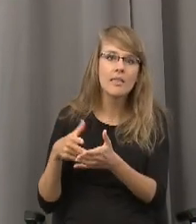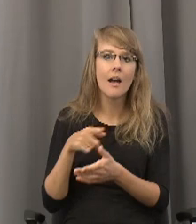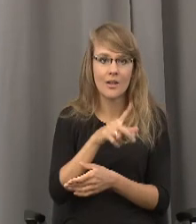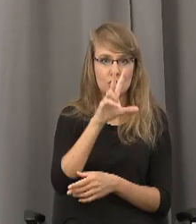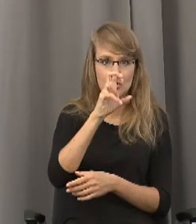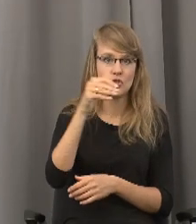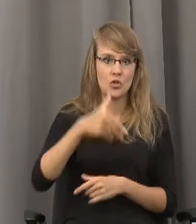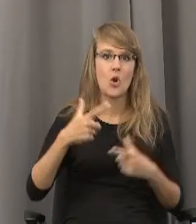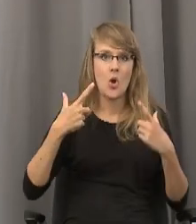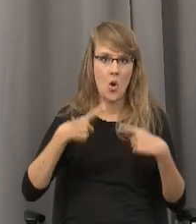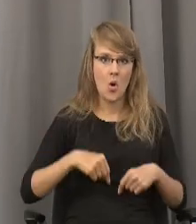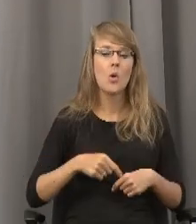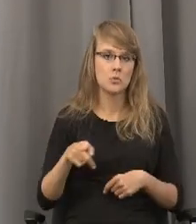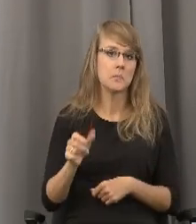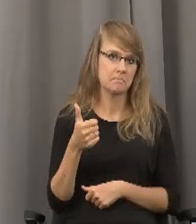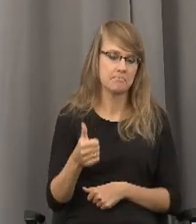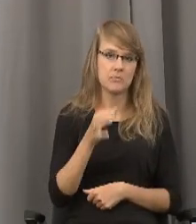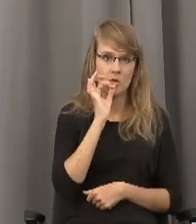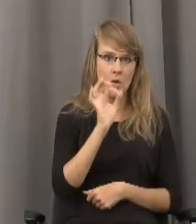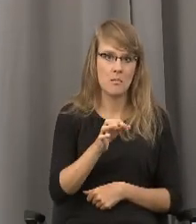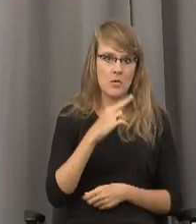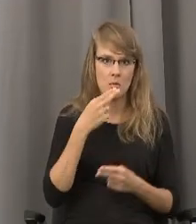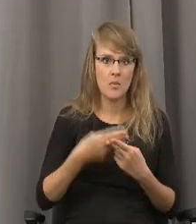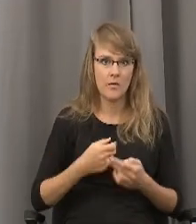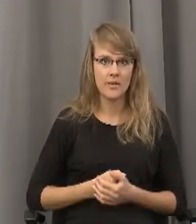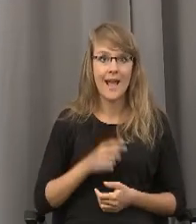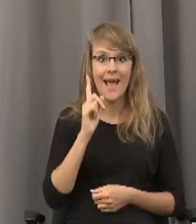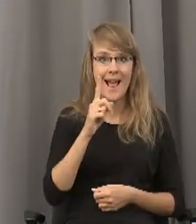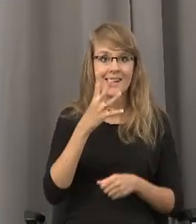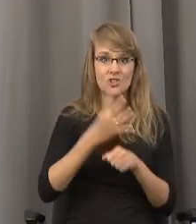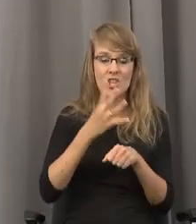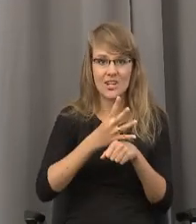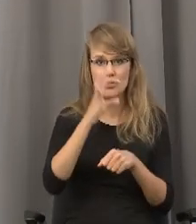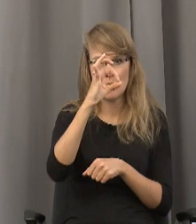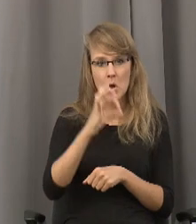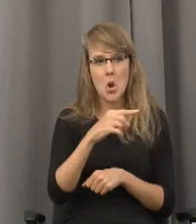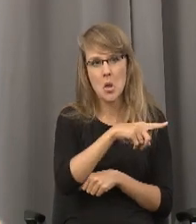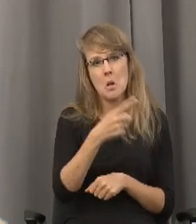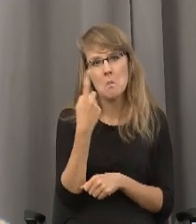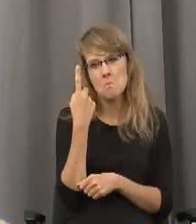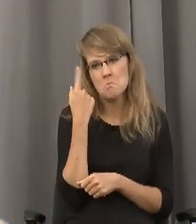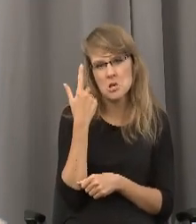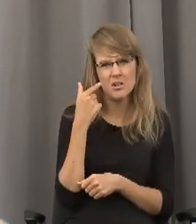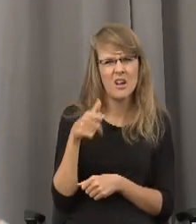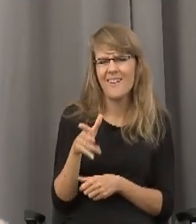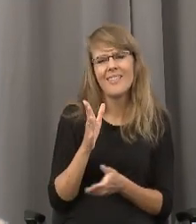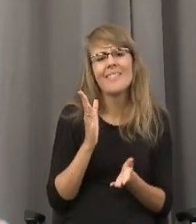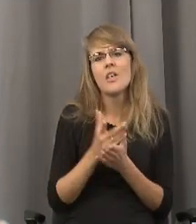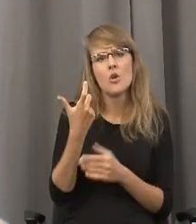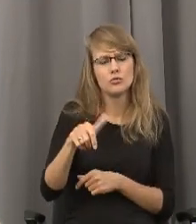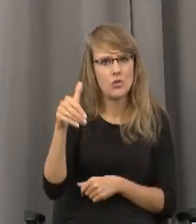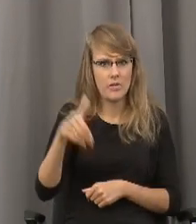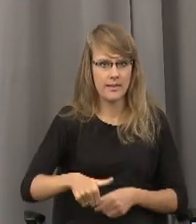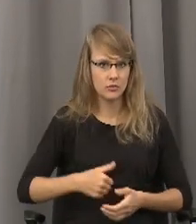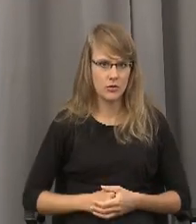300 tysięcy osób, ale ponad 40% uważa, że tylko 100 tysięcy. Już nie mówię